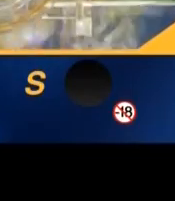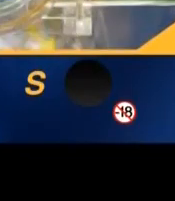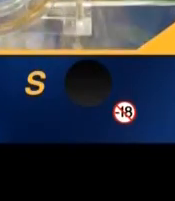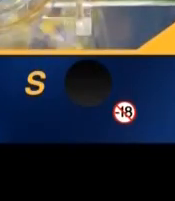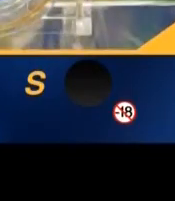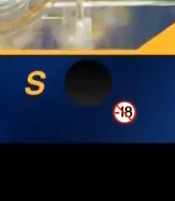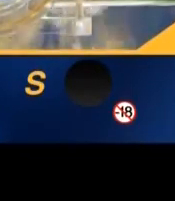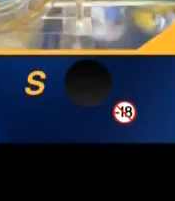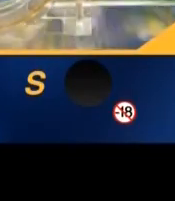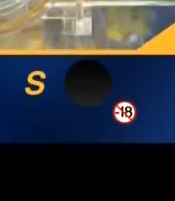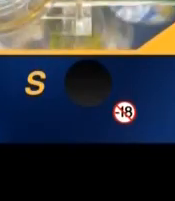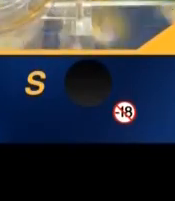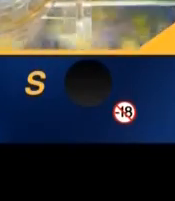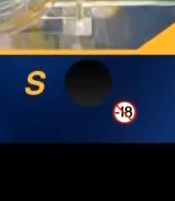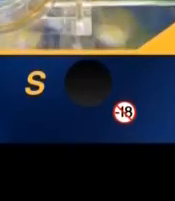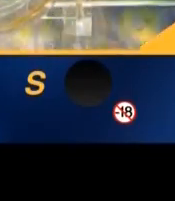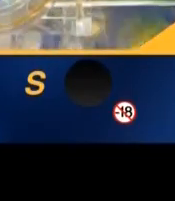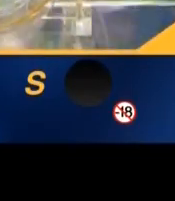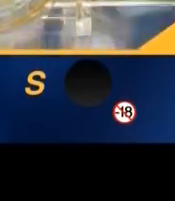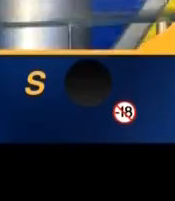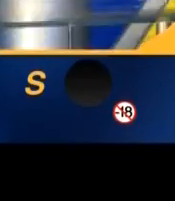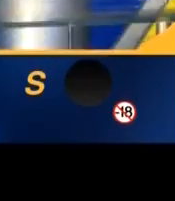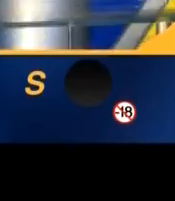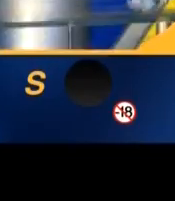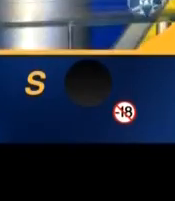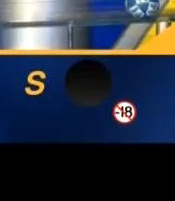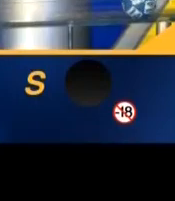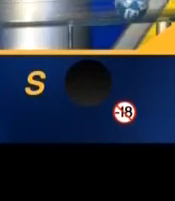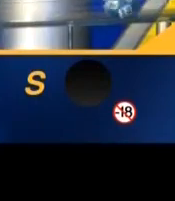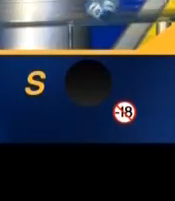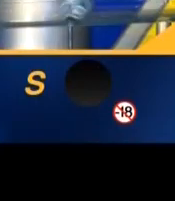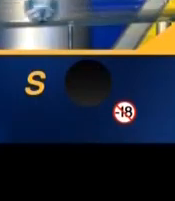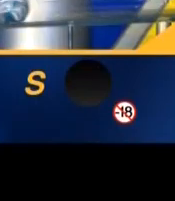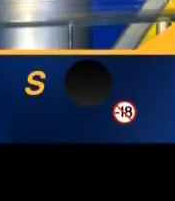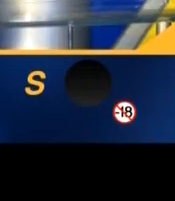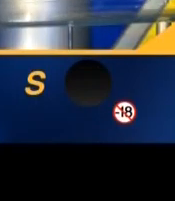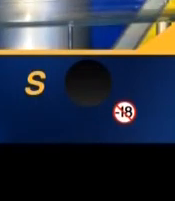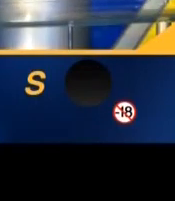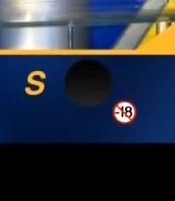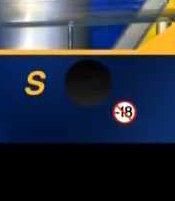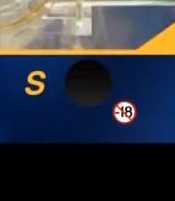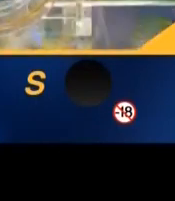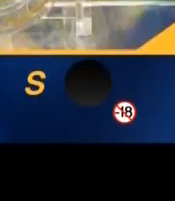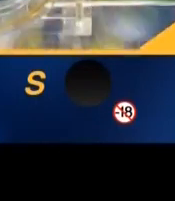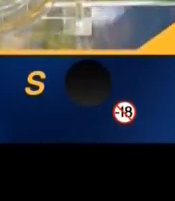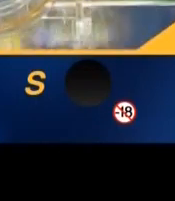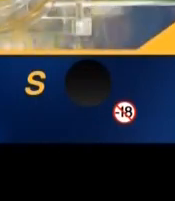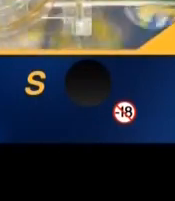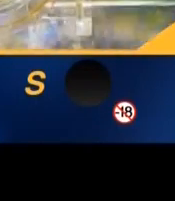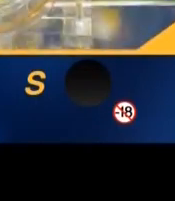numéro. Poursuivons ce tirage pour accueillir à présent le 14, notre troisième numéro. Quel sera le quatrième numéro